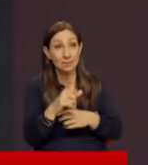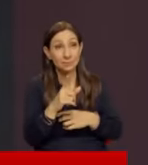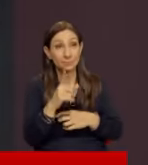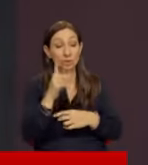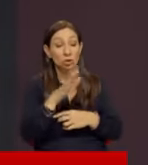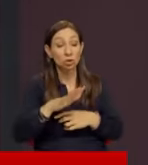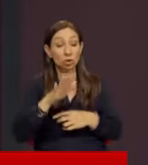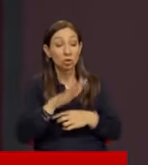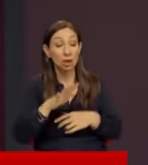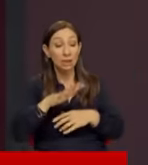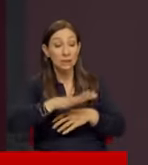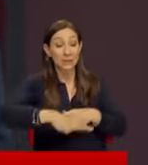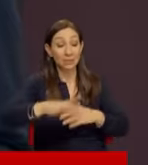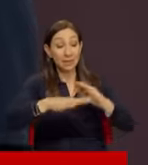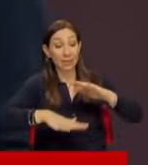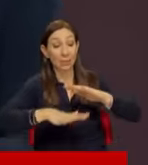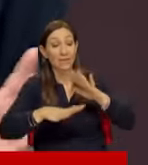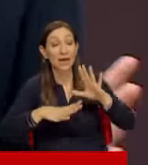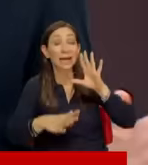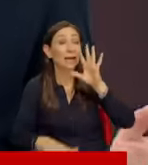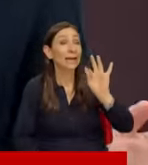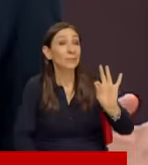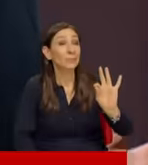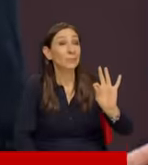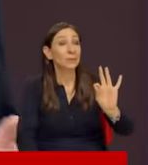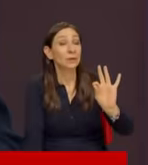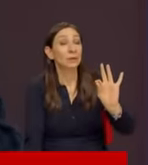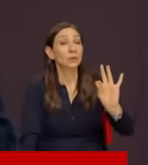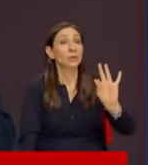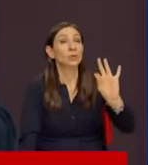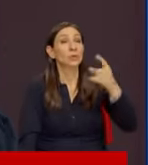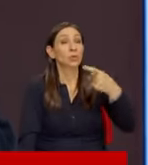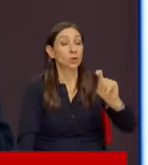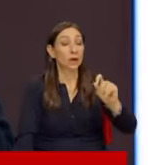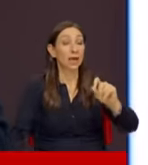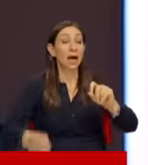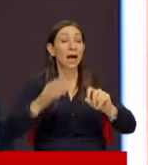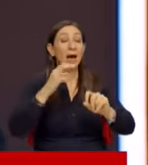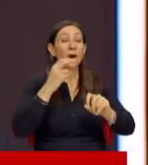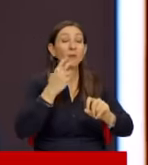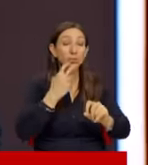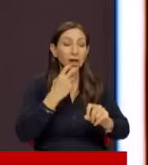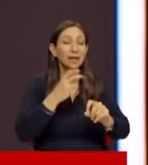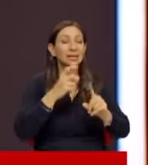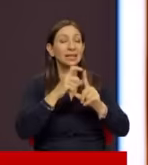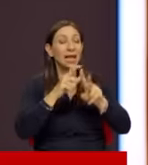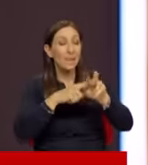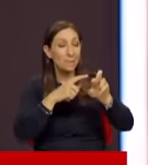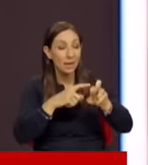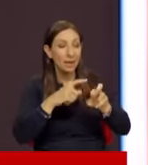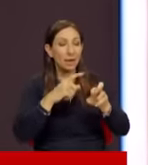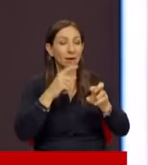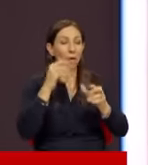bir sosyolojiye dayanıyor, bir tabana dayanıyor. Kim o? 90'larda DYP'ye ANAP'a oy vermiş, iyi